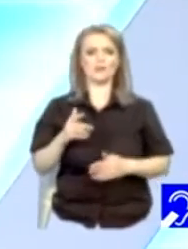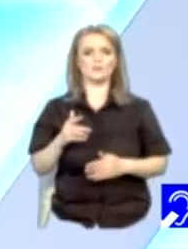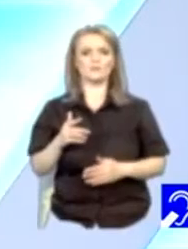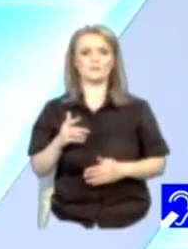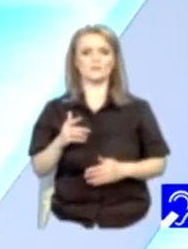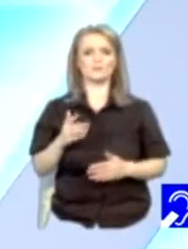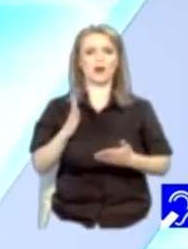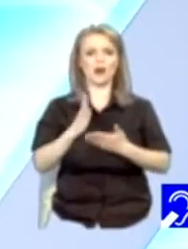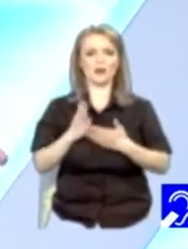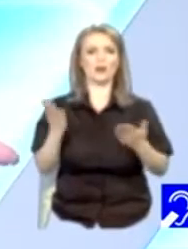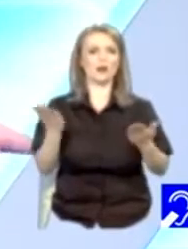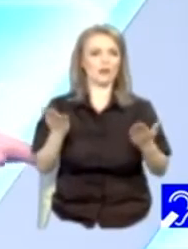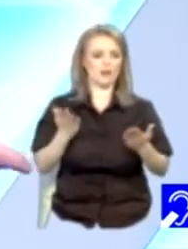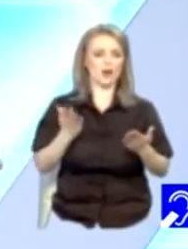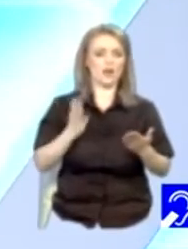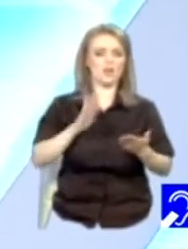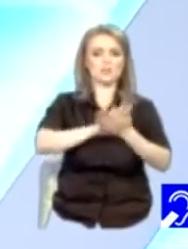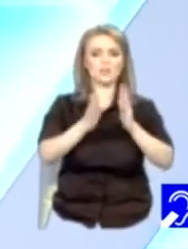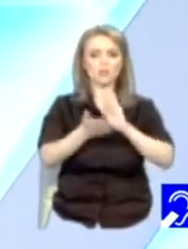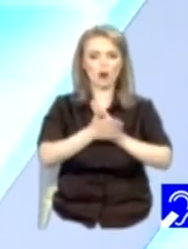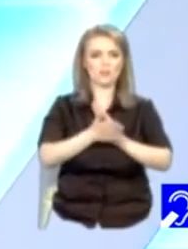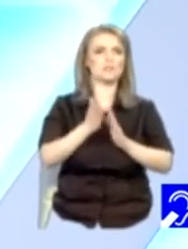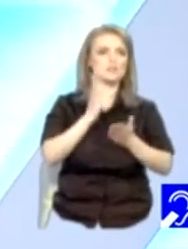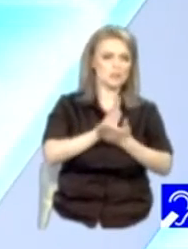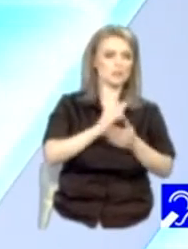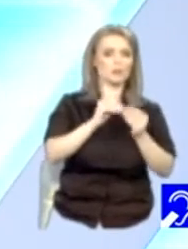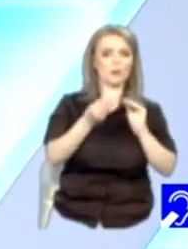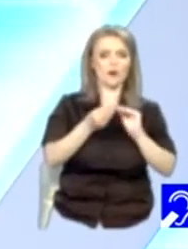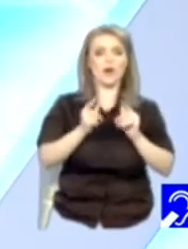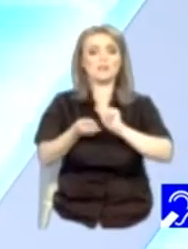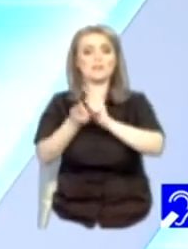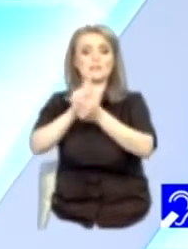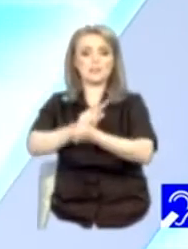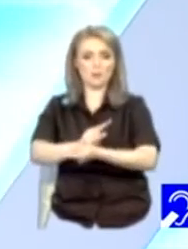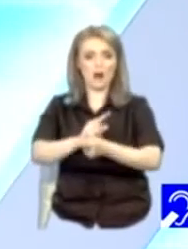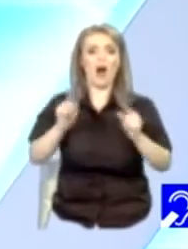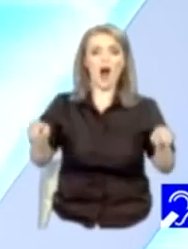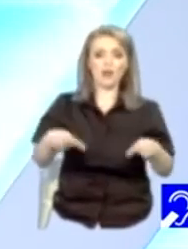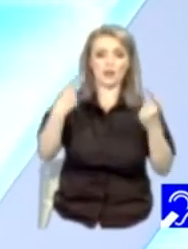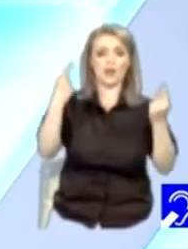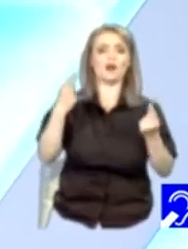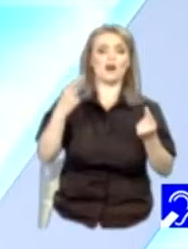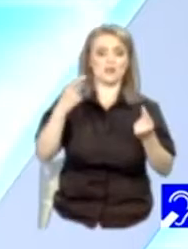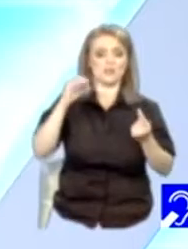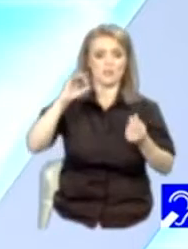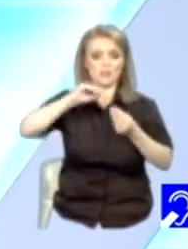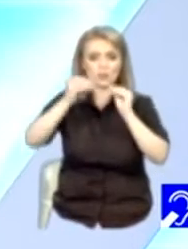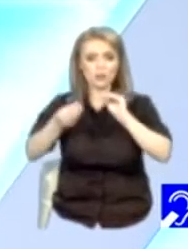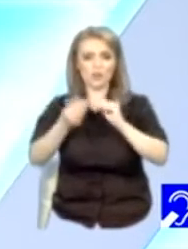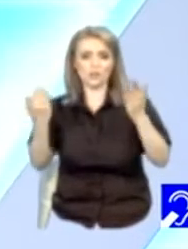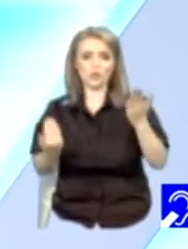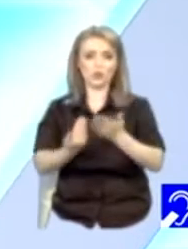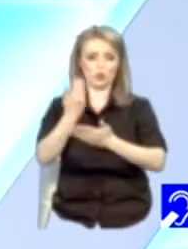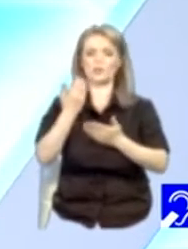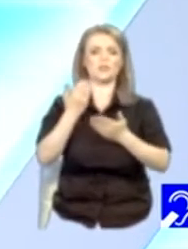bine, în anumite situații prezintă reprezentări, dar în schimb va crea și rezultate noi și locuri de